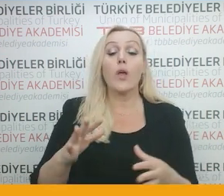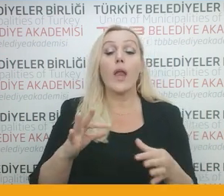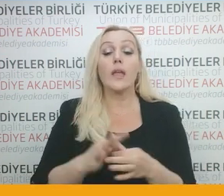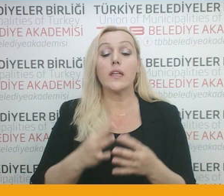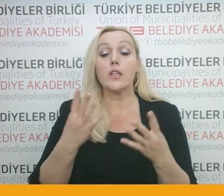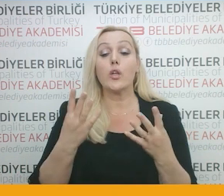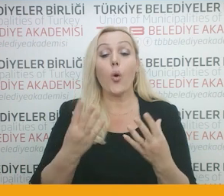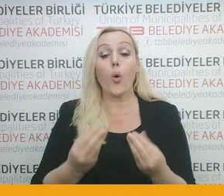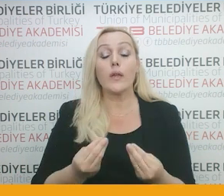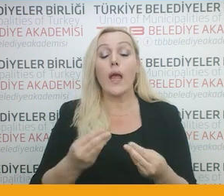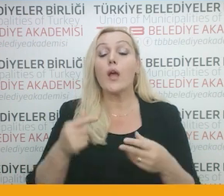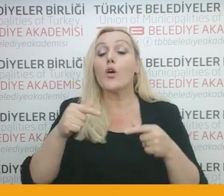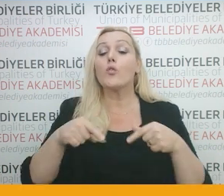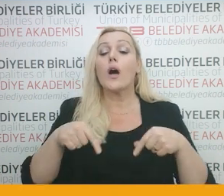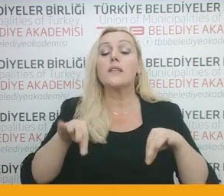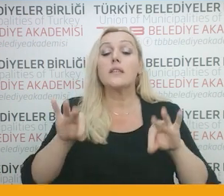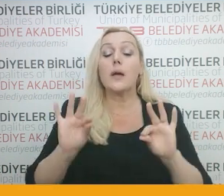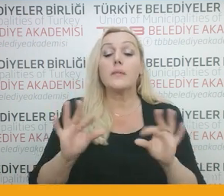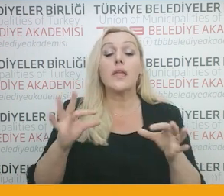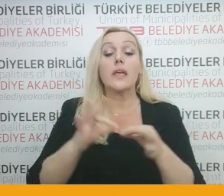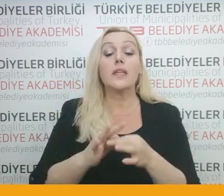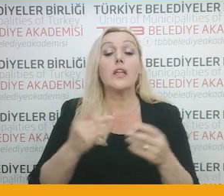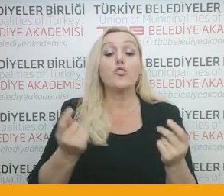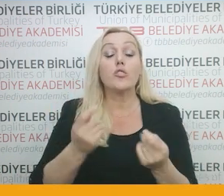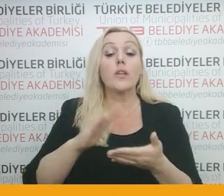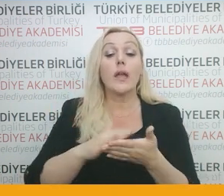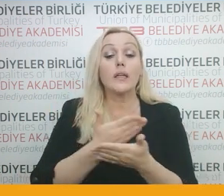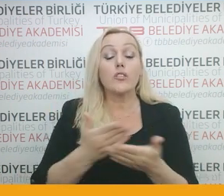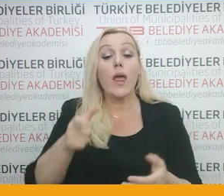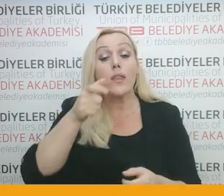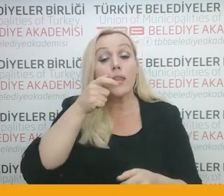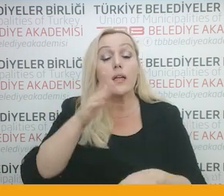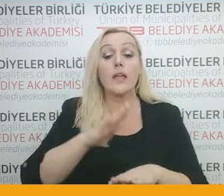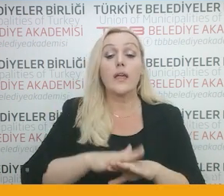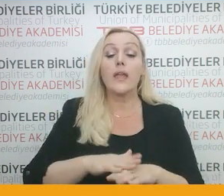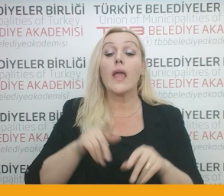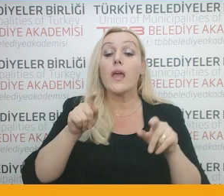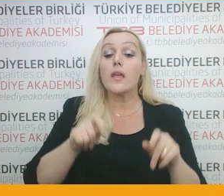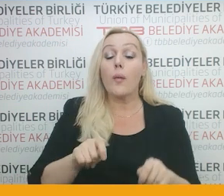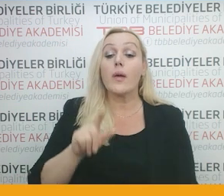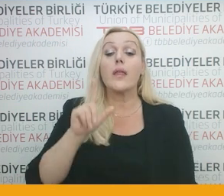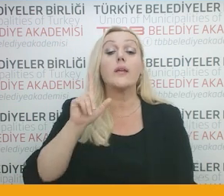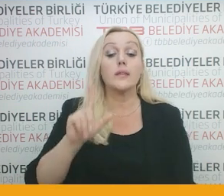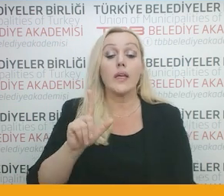iki belgenin hazırlanmasına görev var arkadaşlar. Bu yüzden bu işi hassasiyetle yapmaları